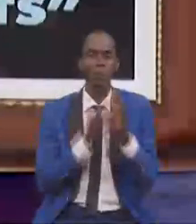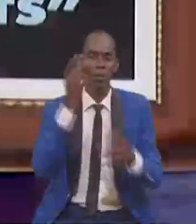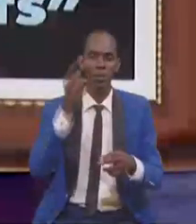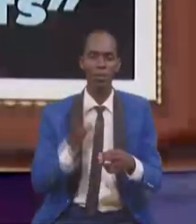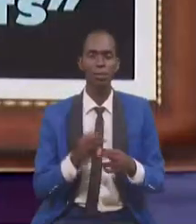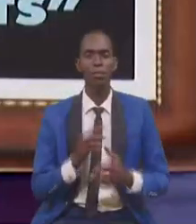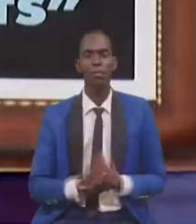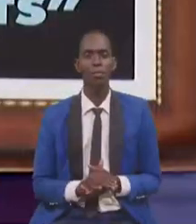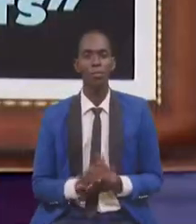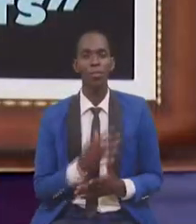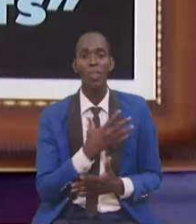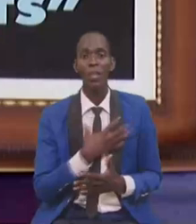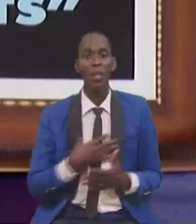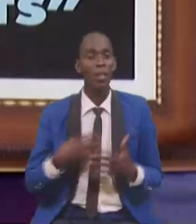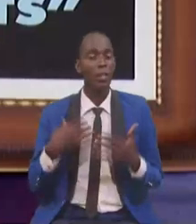Jésus-Christ.